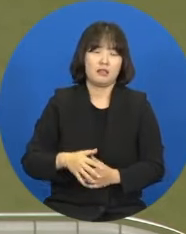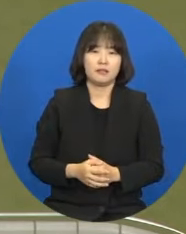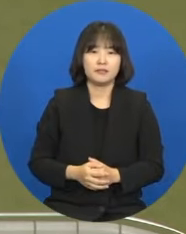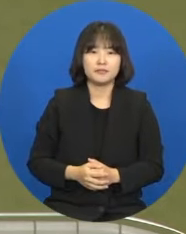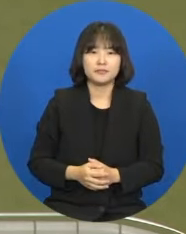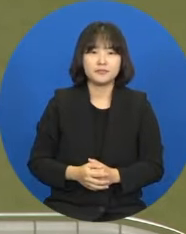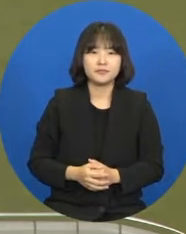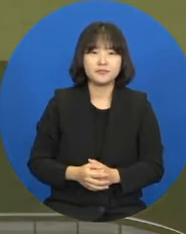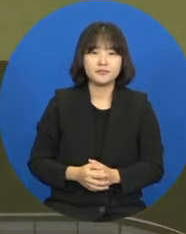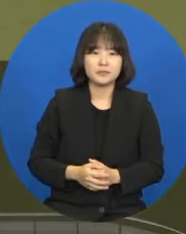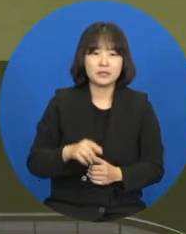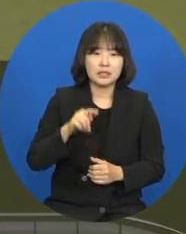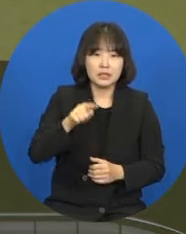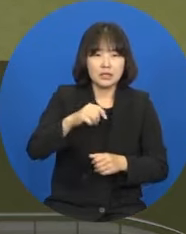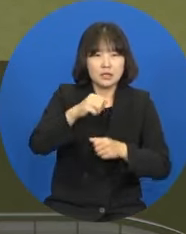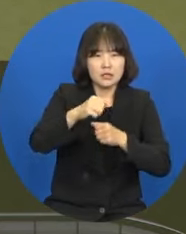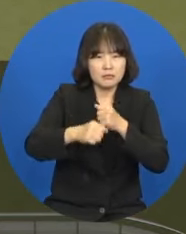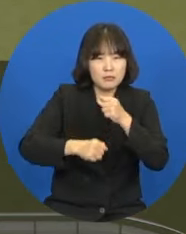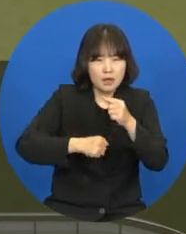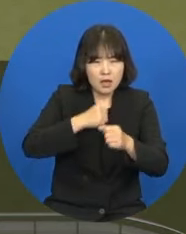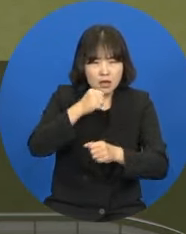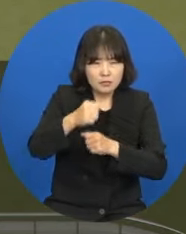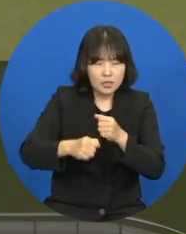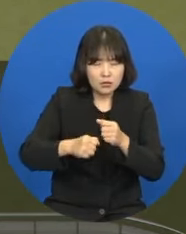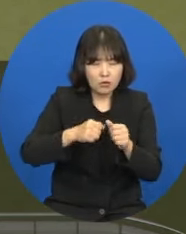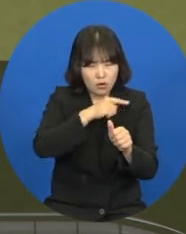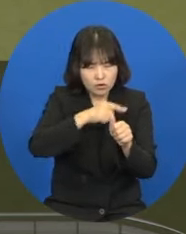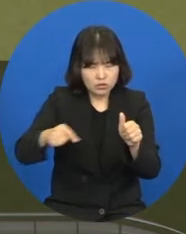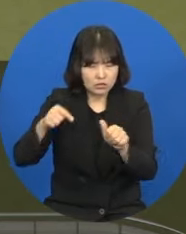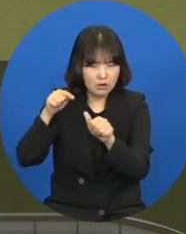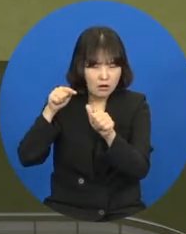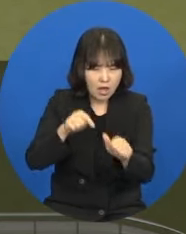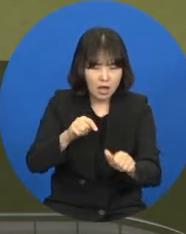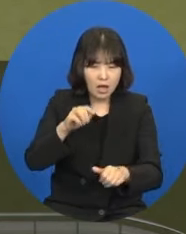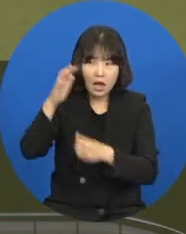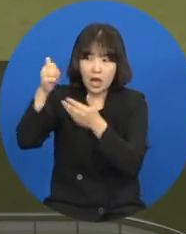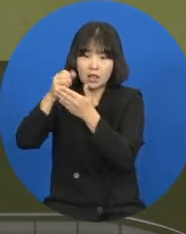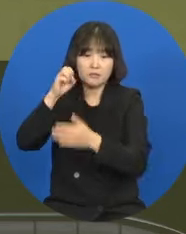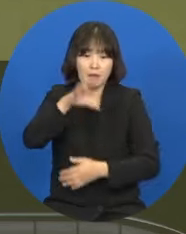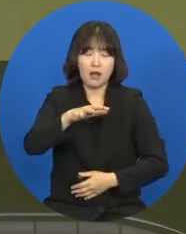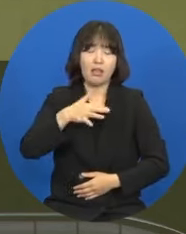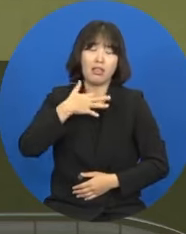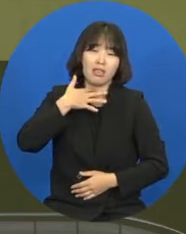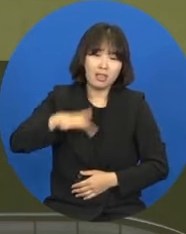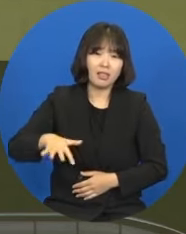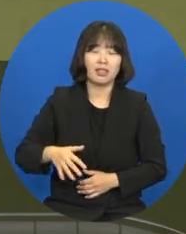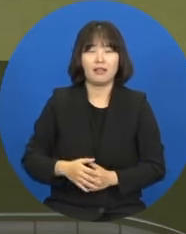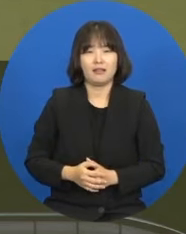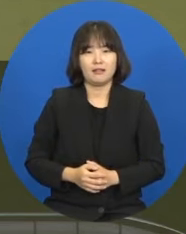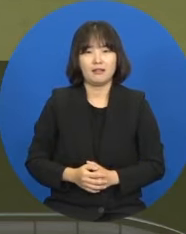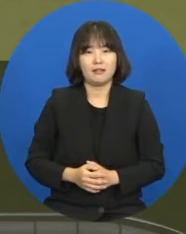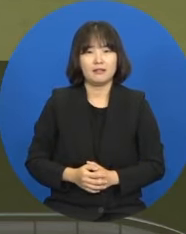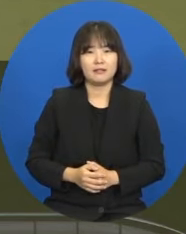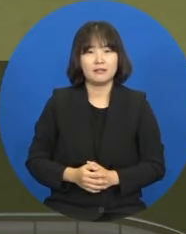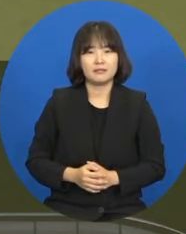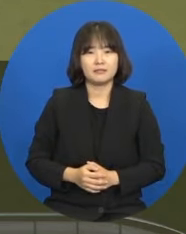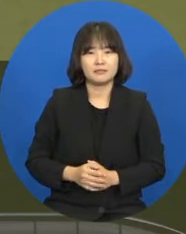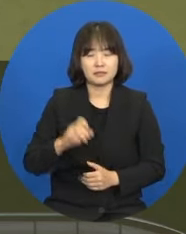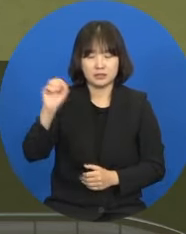내가 마음대로 그를 처치하여 이런 얘기를 하신 적이 없으 이거는